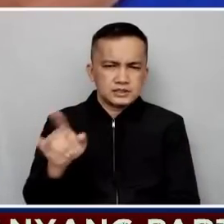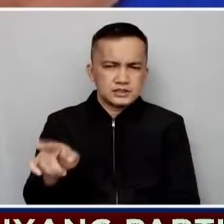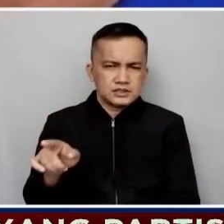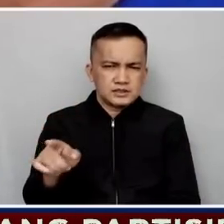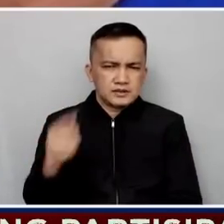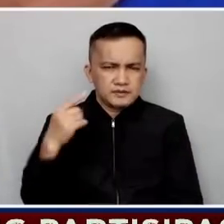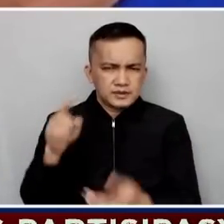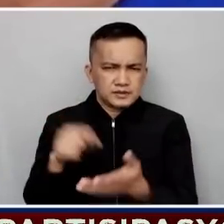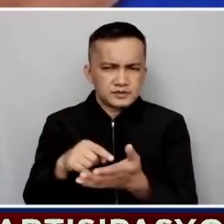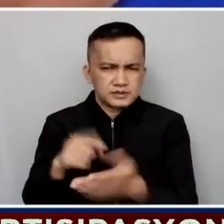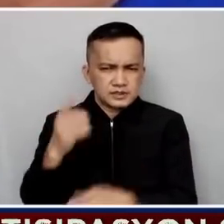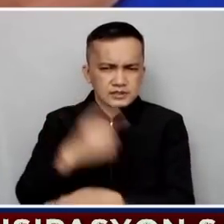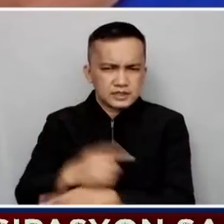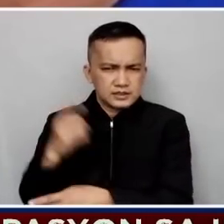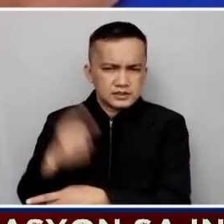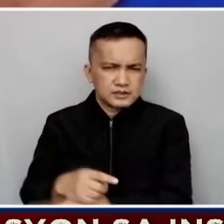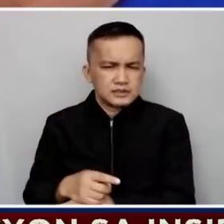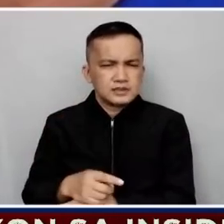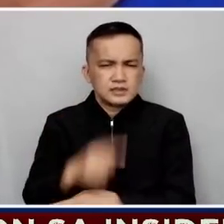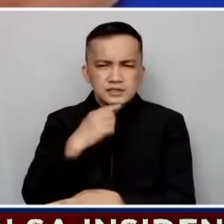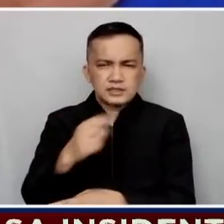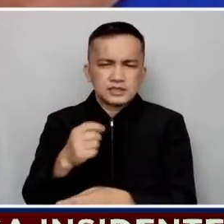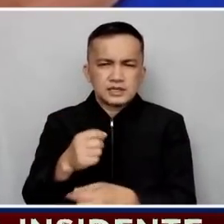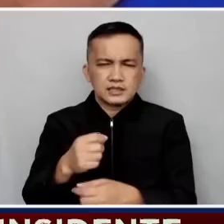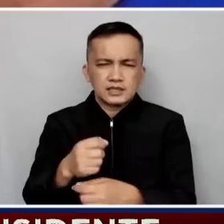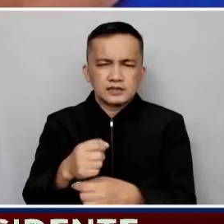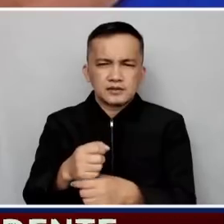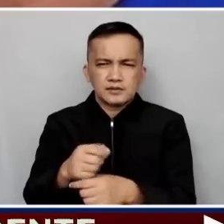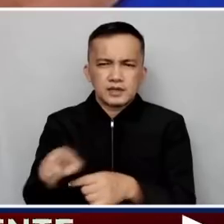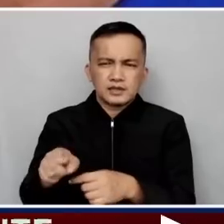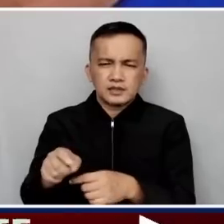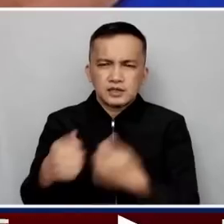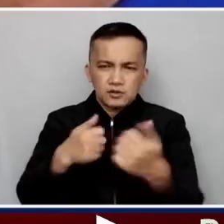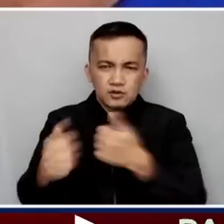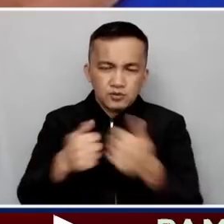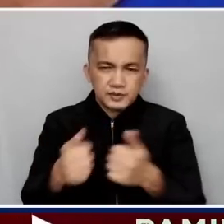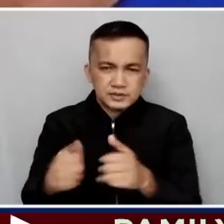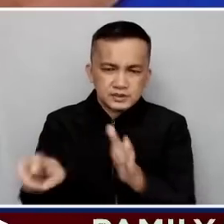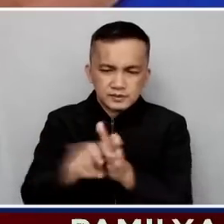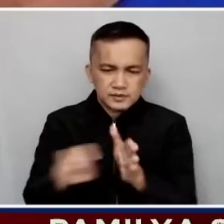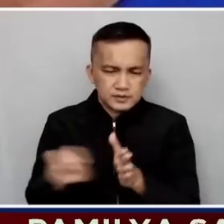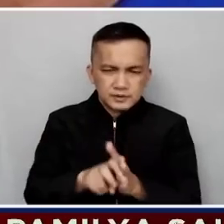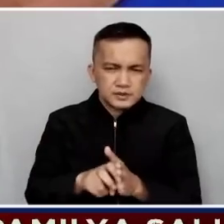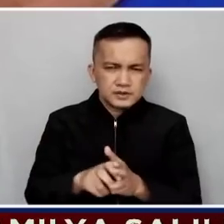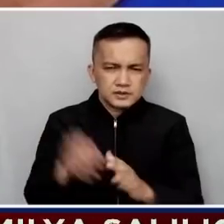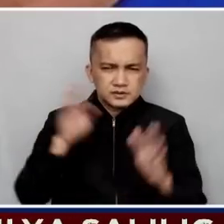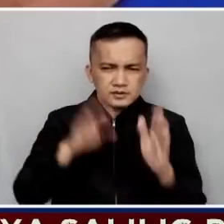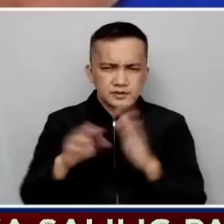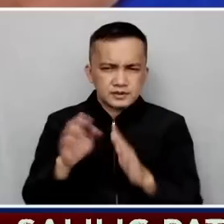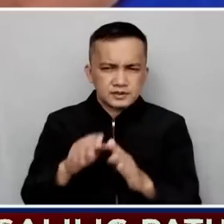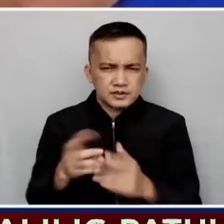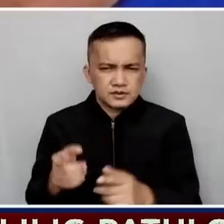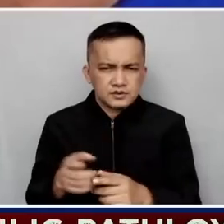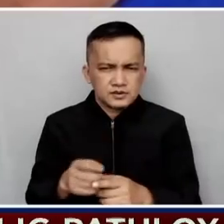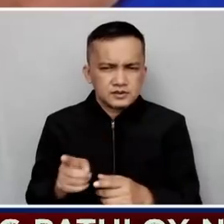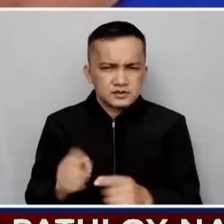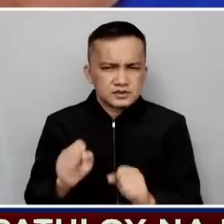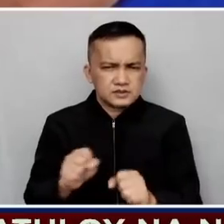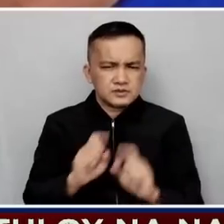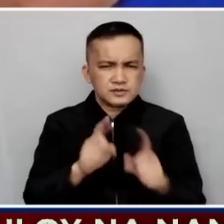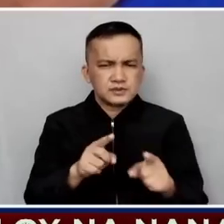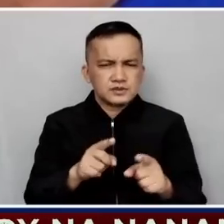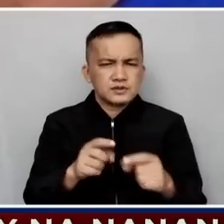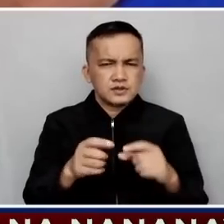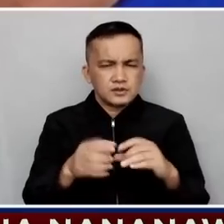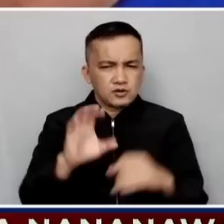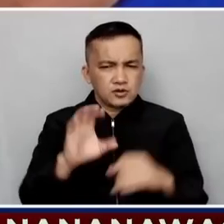system. At least hindi siya nakikipag-agawa ng pasahero. Pag kami problema sila, yung individual operator, you can go to hotel kung